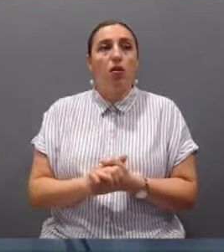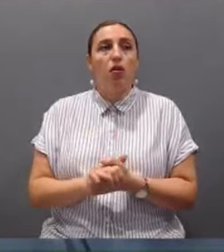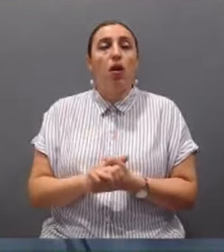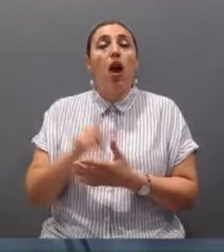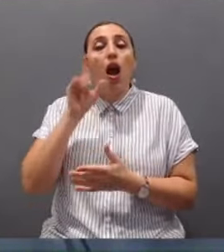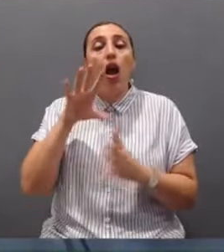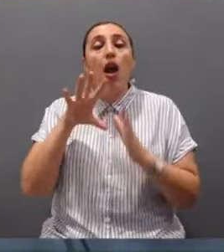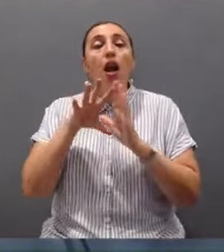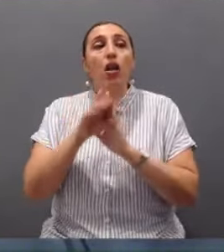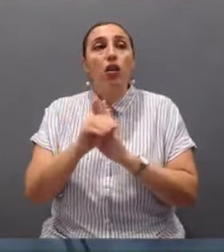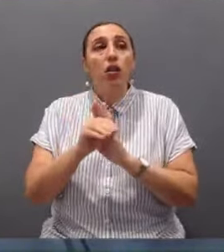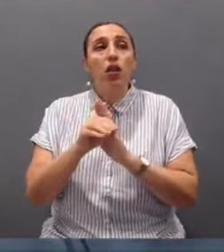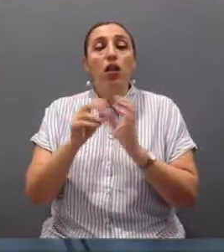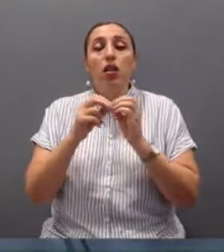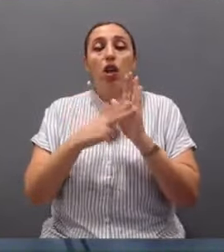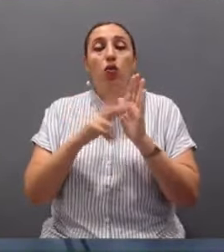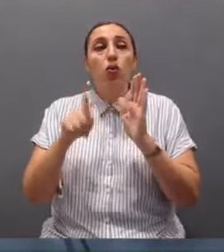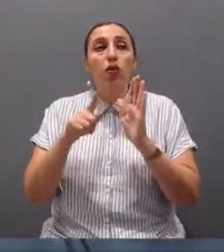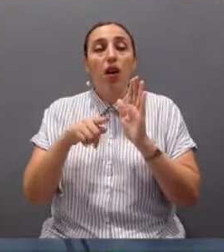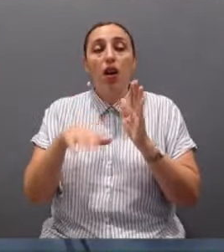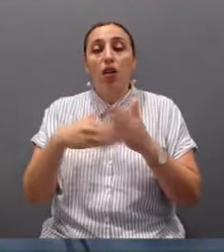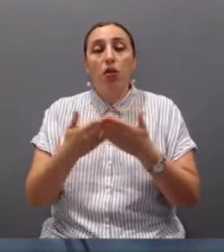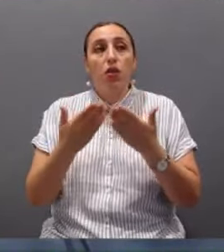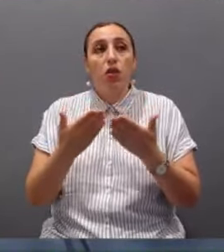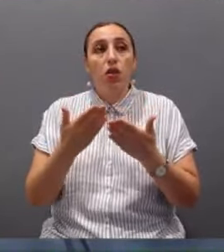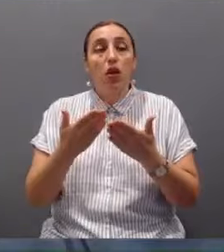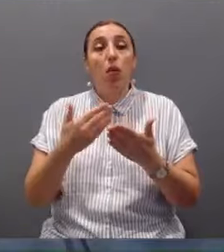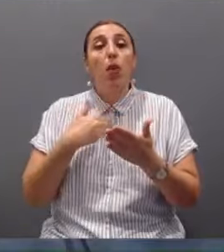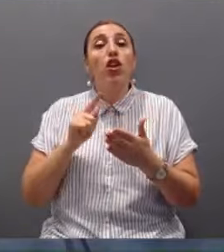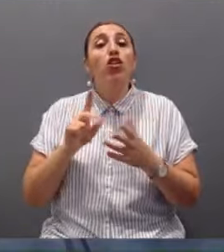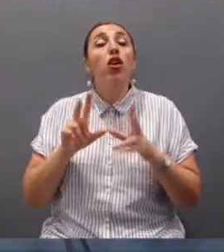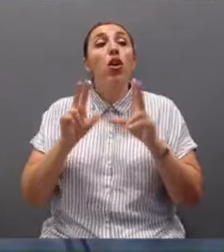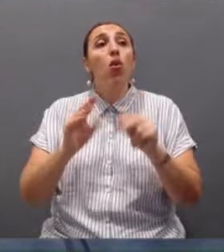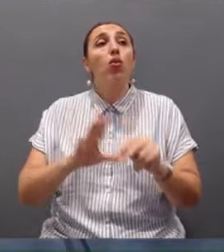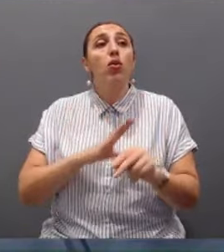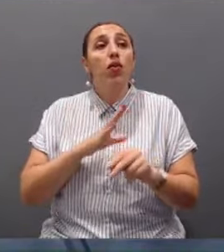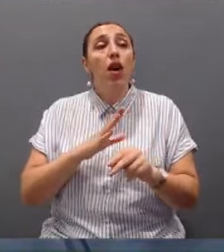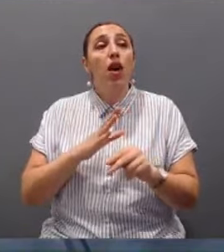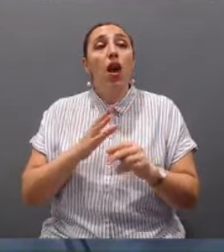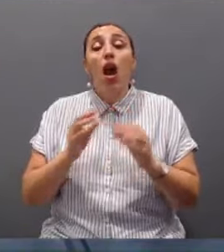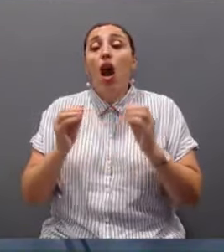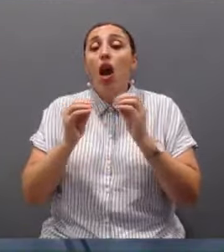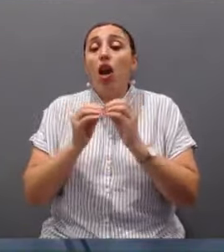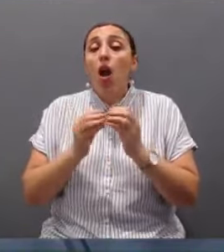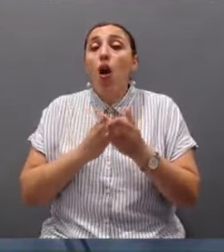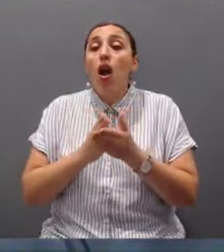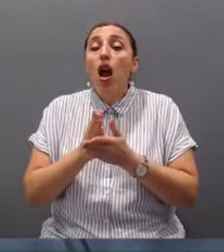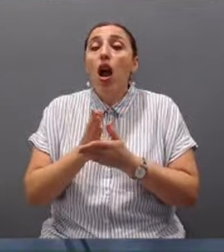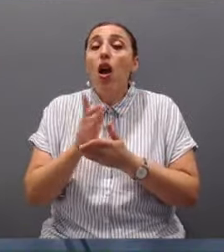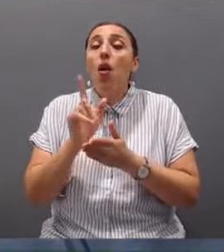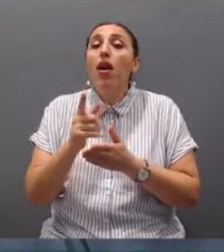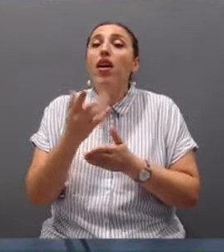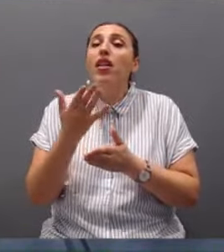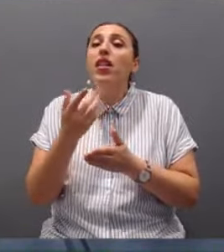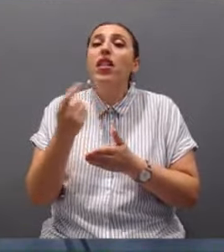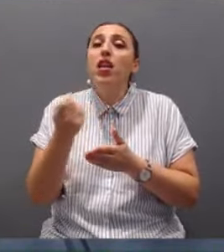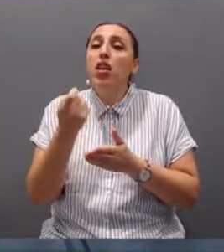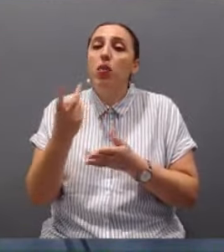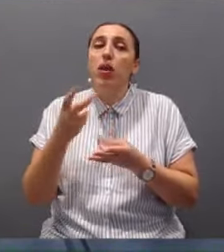իրականում Հայաստանում 18 թվականից այս կամ մենք երաշխավորել ենք այն քաղաքական փոքրամասնությունը, որովհետև